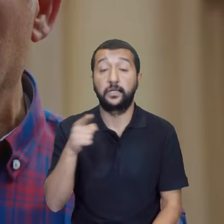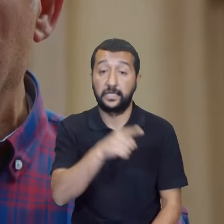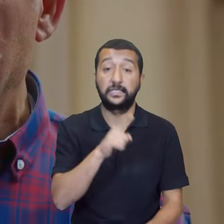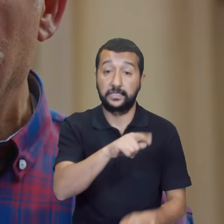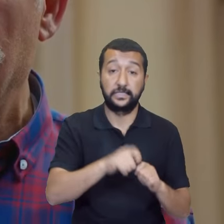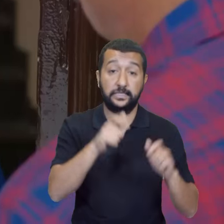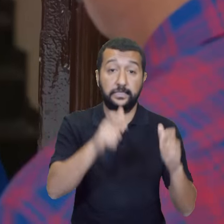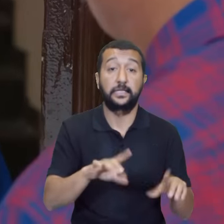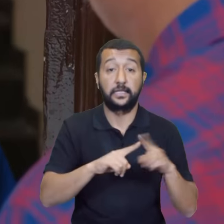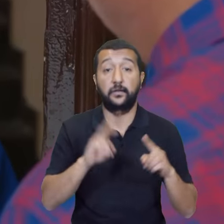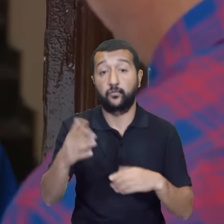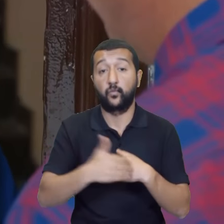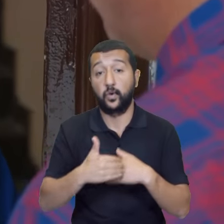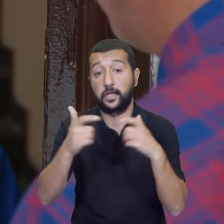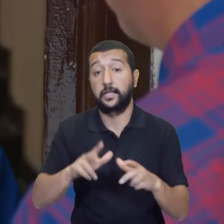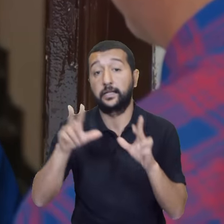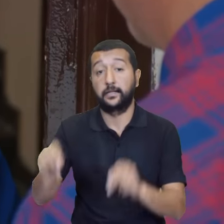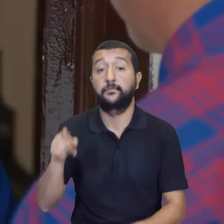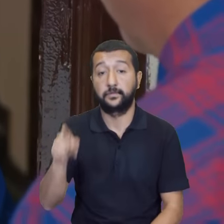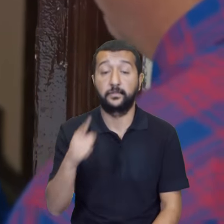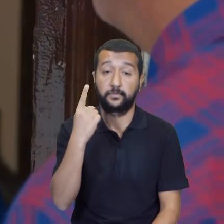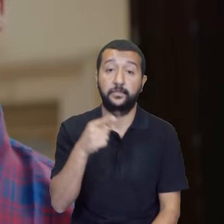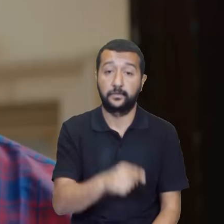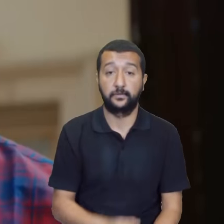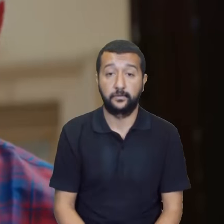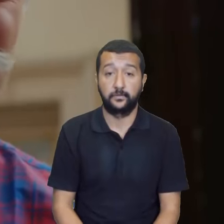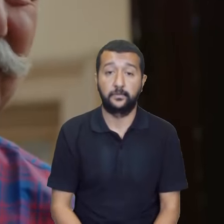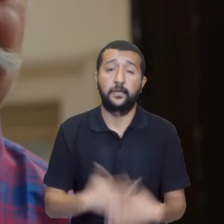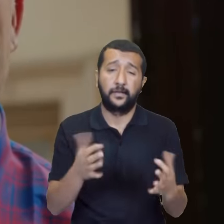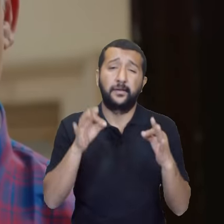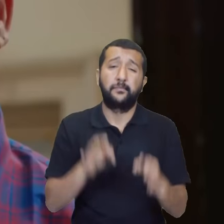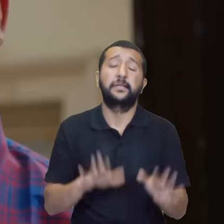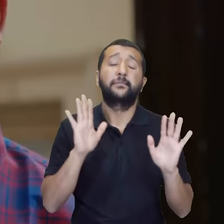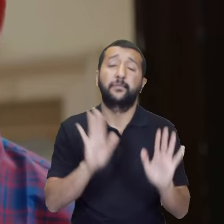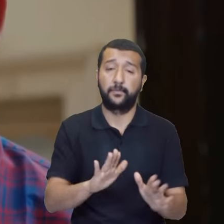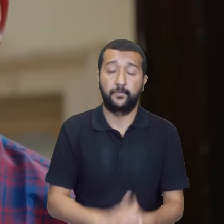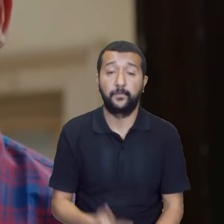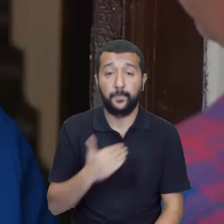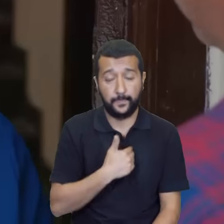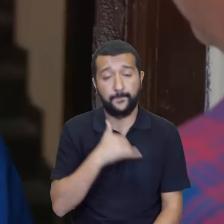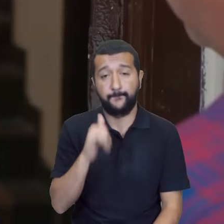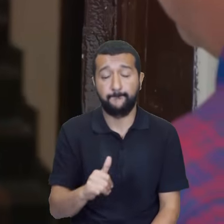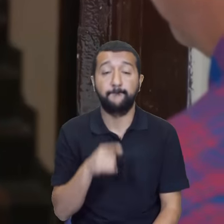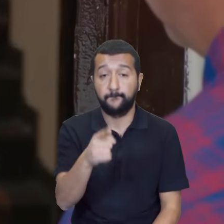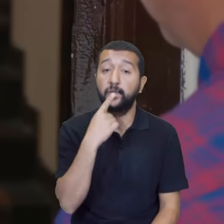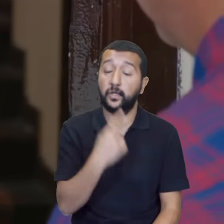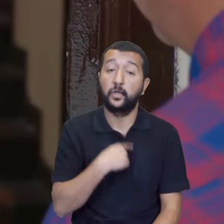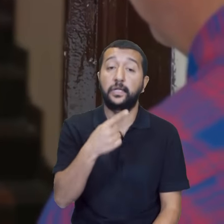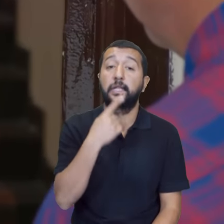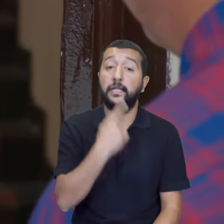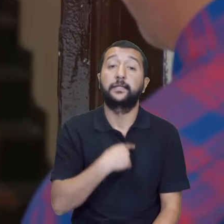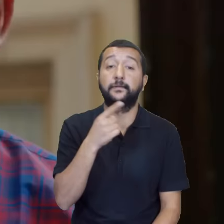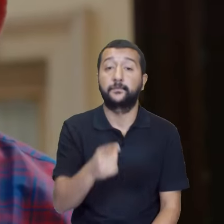Itır'ın ofisinde değil, Tarık muayenehanesinde kalmışlar bir kere. Yahu başlamayalım yine. Bence de. Hadi söyle söyle,